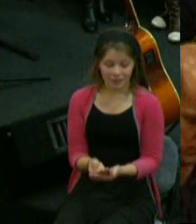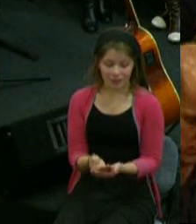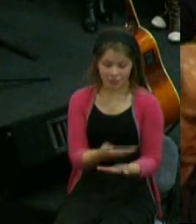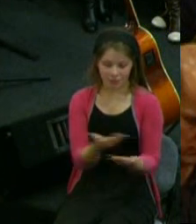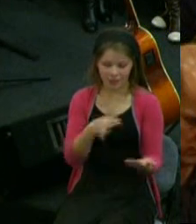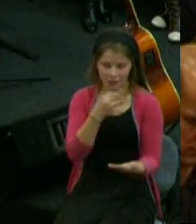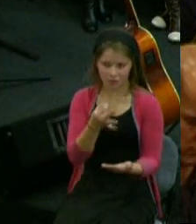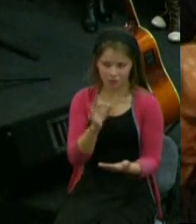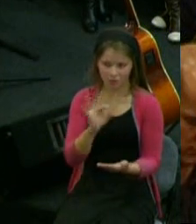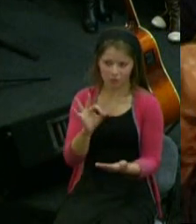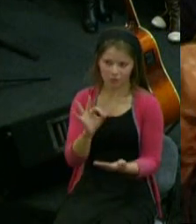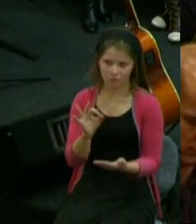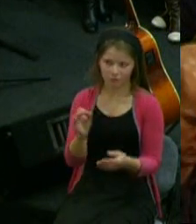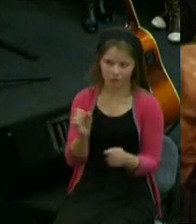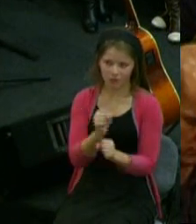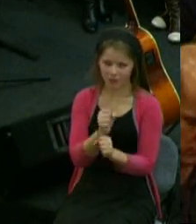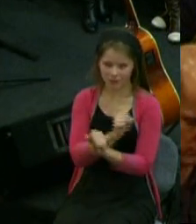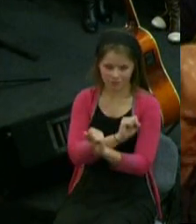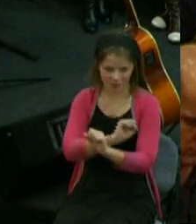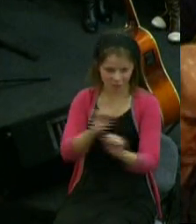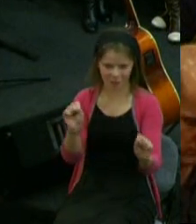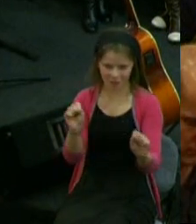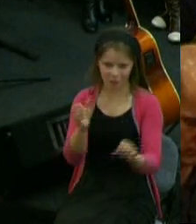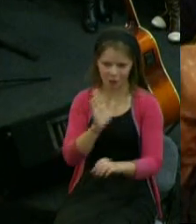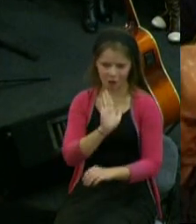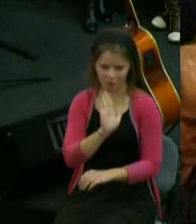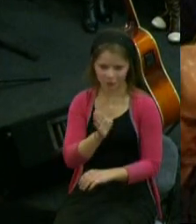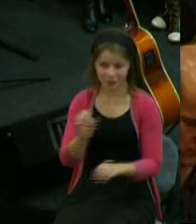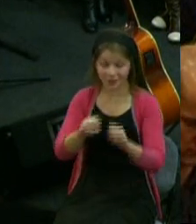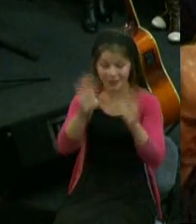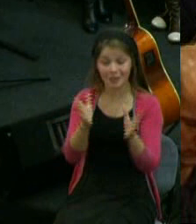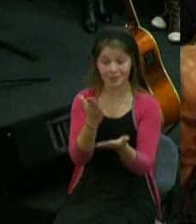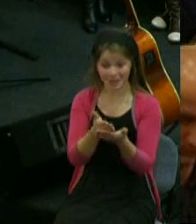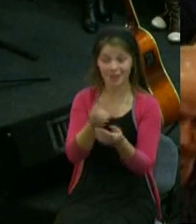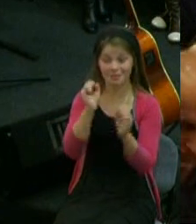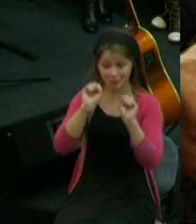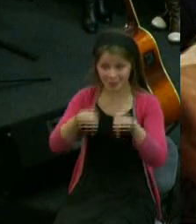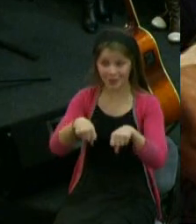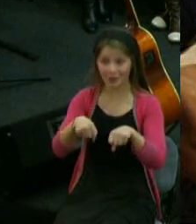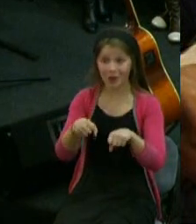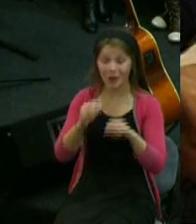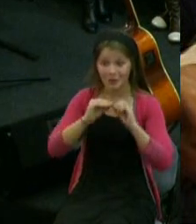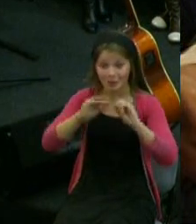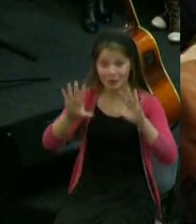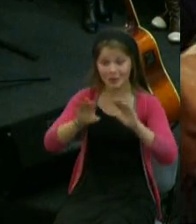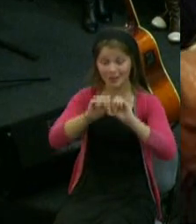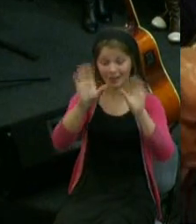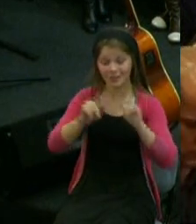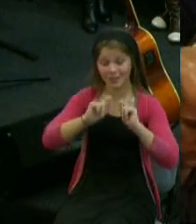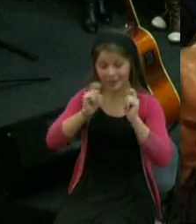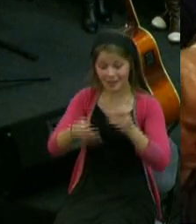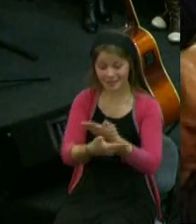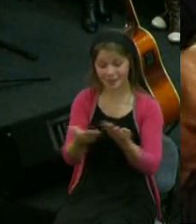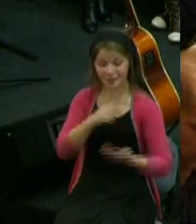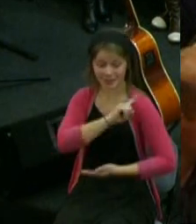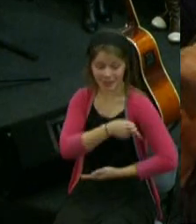сказати, о, це неможливо, брати і сестри. Можливо, якщо це наше бажання, якщо це наше хотіння, Дух Святий віддасть нам